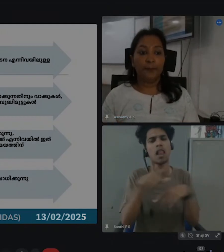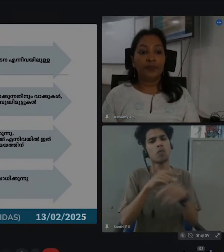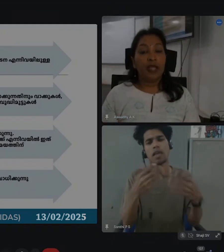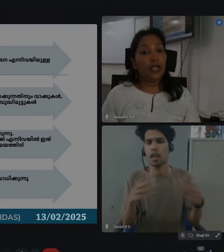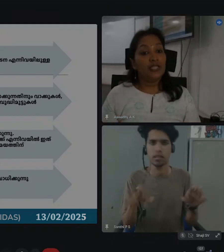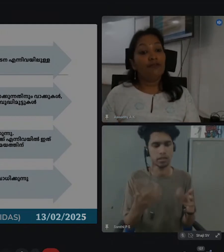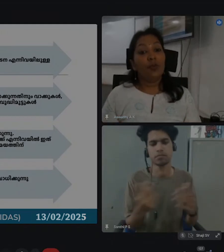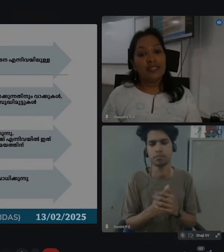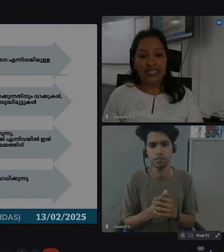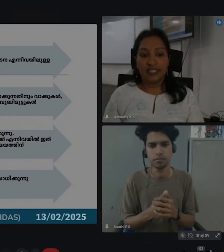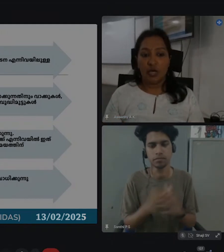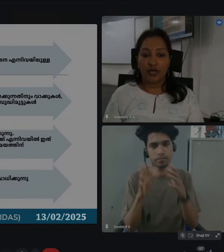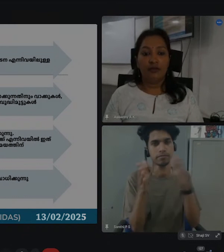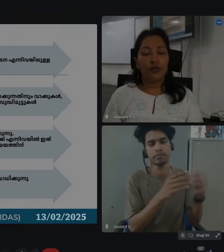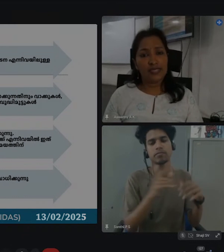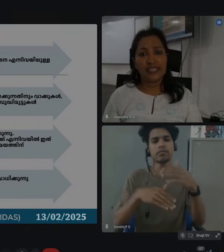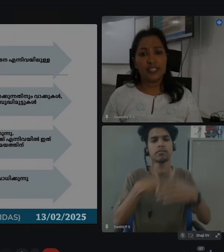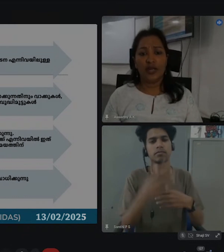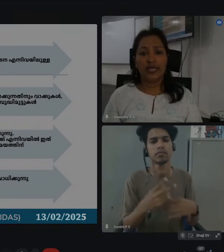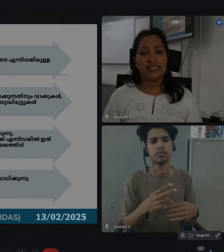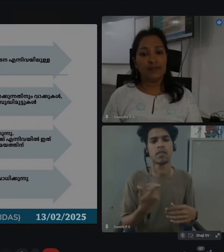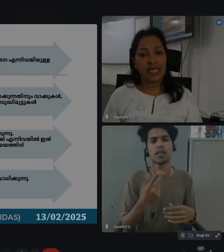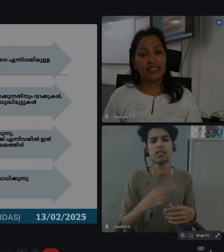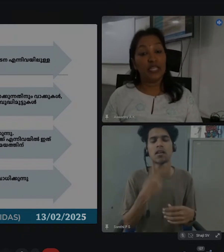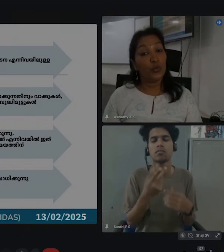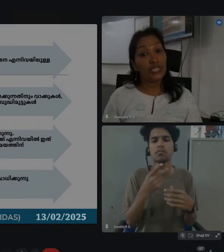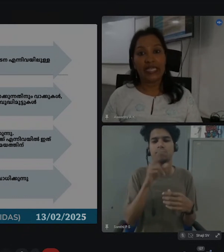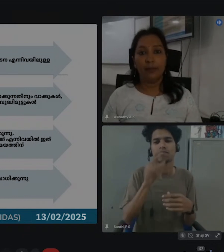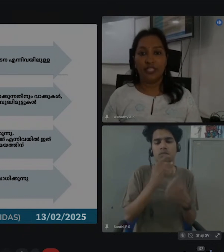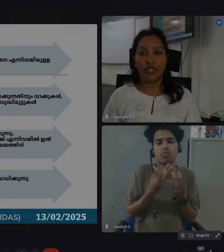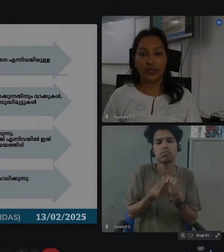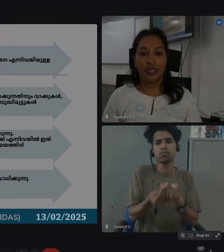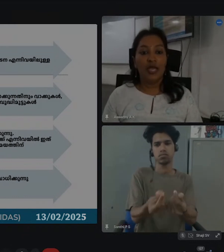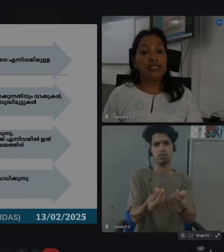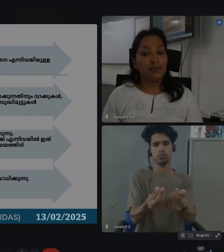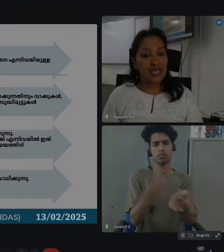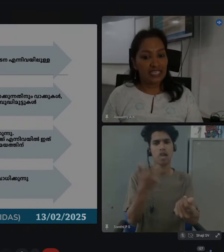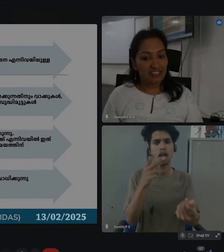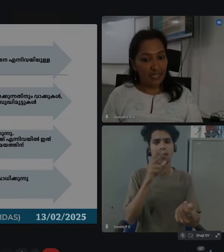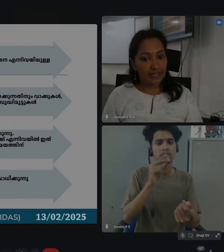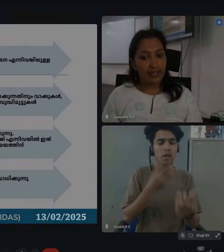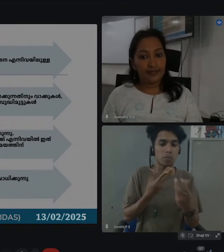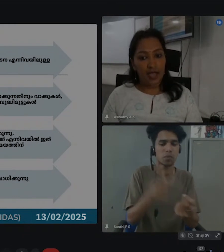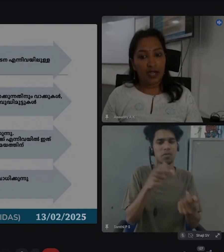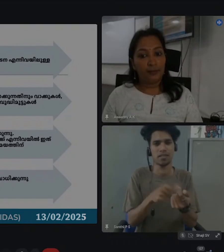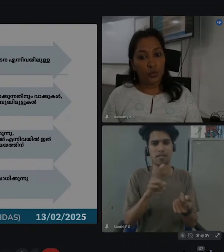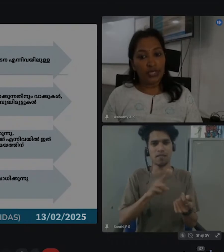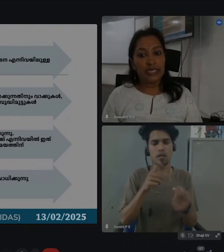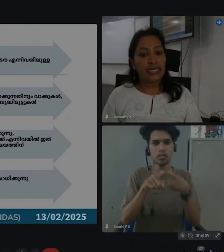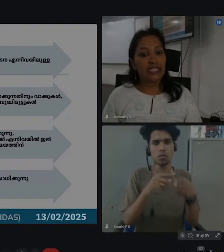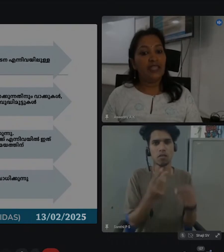ഉദ്ദേശിക്കുന്നത്. അടുത്തതായി ഫ്ലുവൻസി ഡിസോർഡർ. ഫ്ലുവൻസി ഡിസോർഡർ എന്നാൽ സംസാരത്തിന്റെ ഒഴുക്കിനെ ബാധിക്കുന്നു. അത് സംസാരത്തിന്റെ വേഗത,